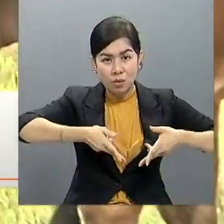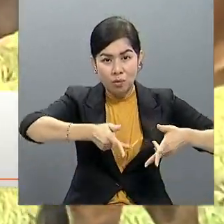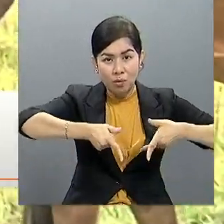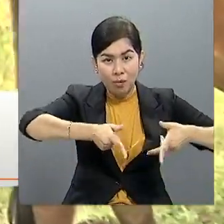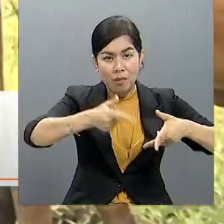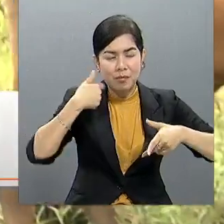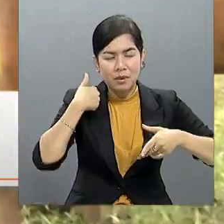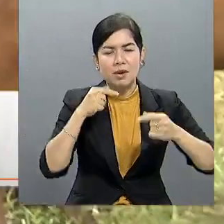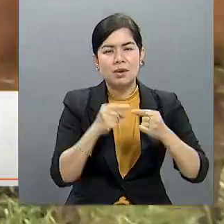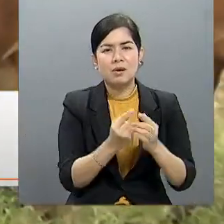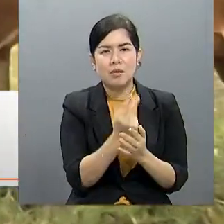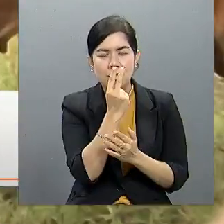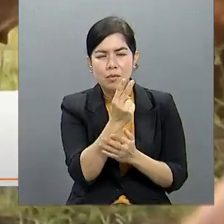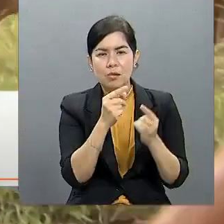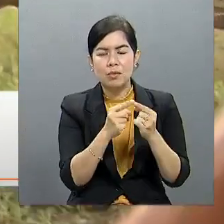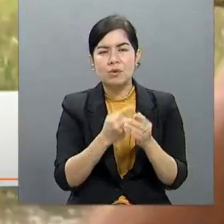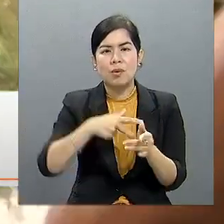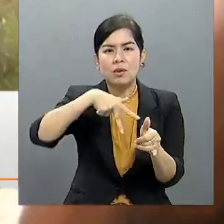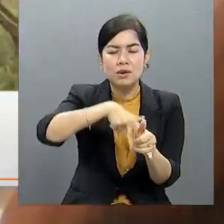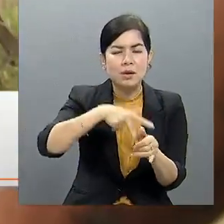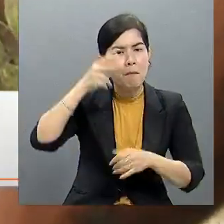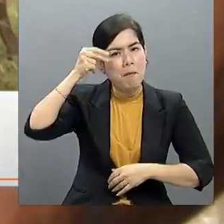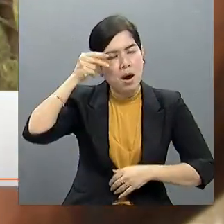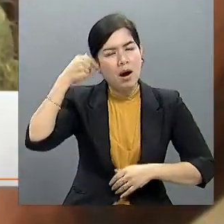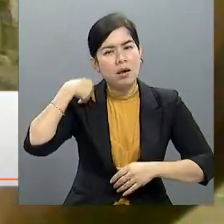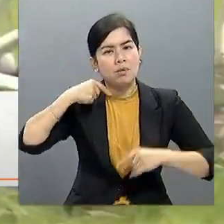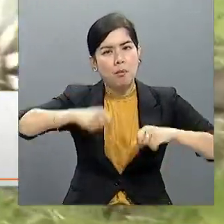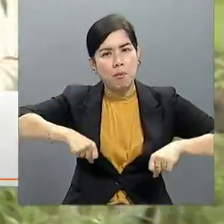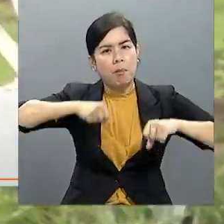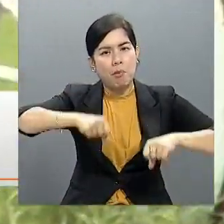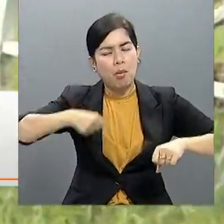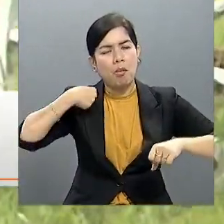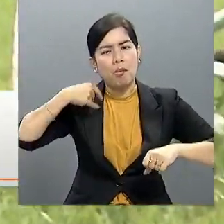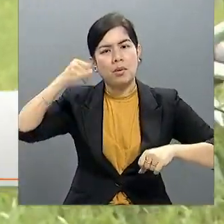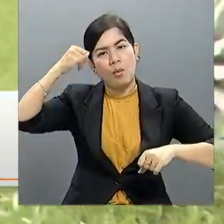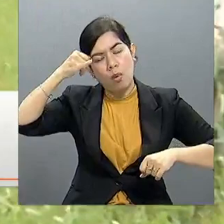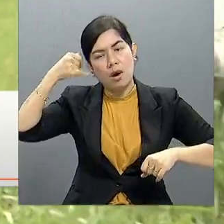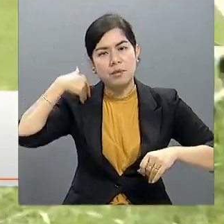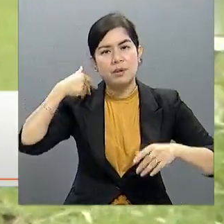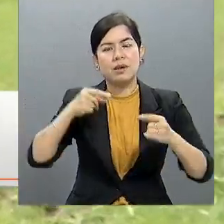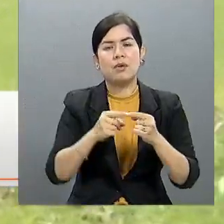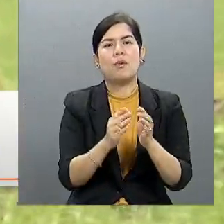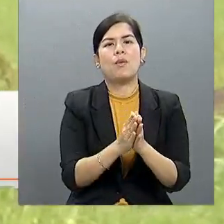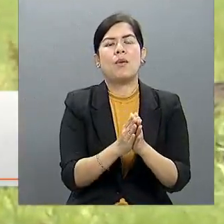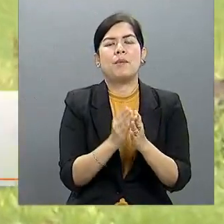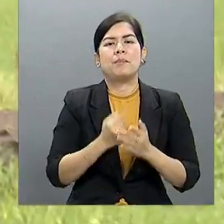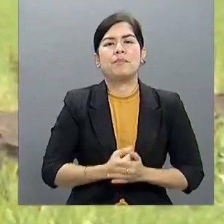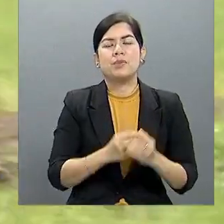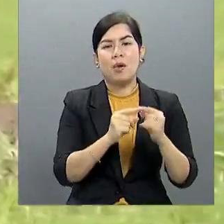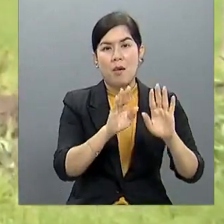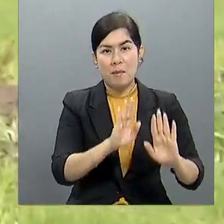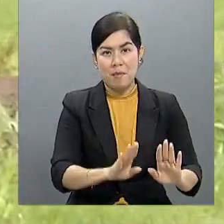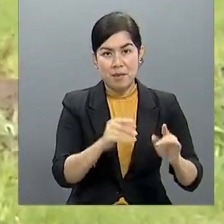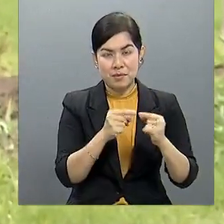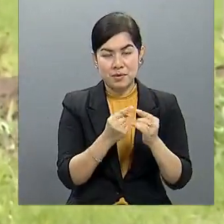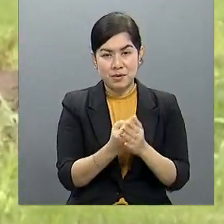ขี่ม้า ขี่ควาย ชมทุ่งอาชาบำบัดแล้วกยมีการทำดีไอวายไข่เข็มดินสอบของอีกด